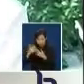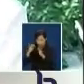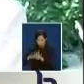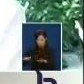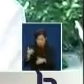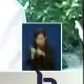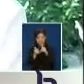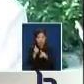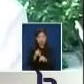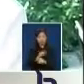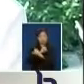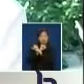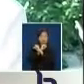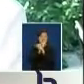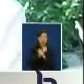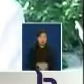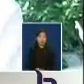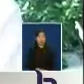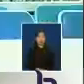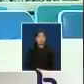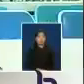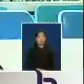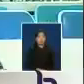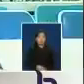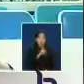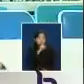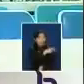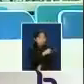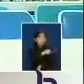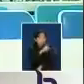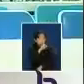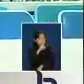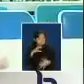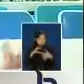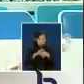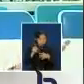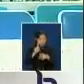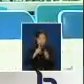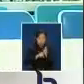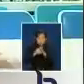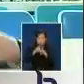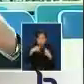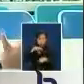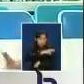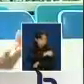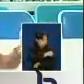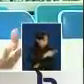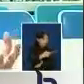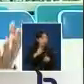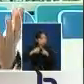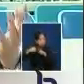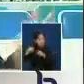านท่านจะได้ปลอดภัย ครับถามคุณหมอว่าคุณหมอได้มีการนำเอาระบบต่างๆที่มาดูแลเรื่องการติดเชื้อในโรงพยาบาลนี้มีการทำเป็นองค์ความ